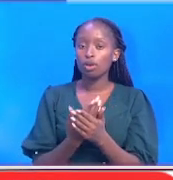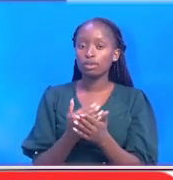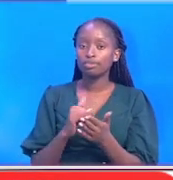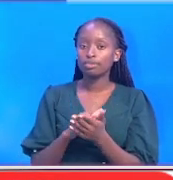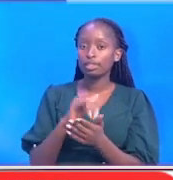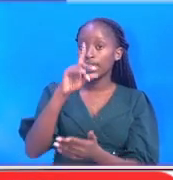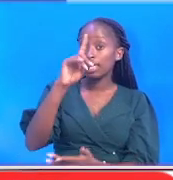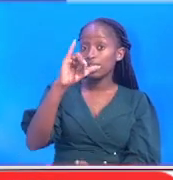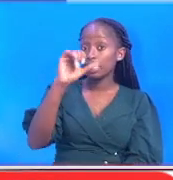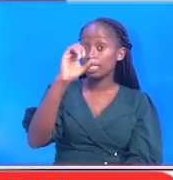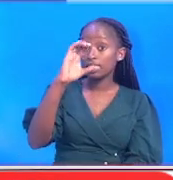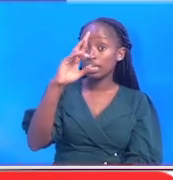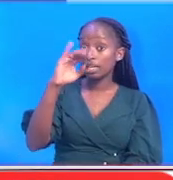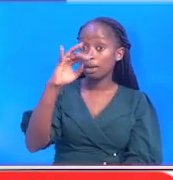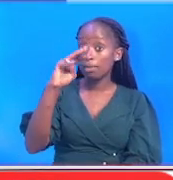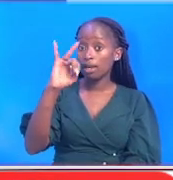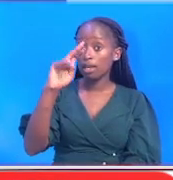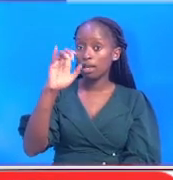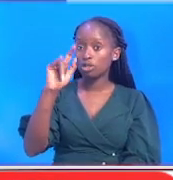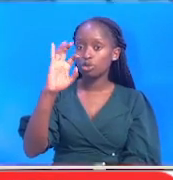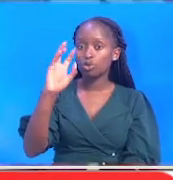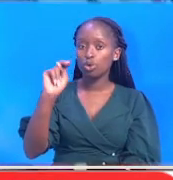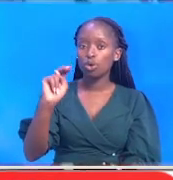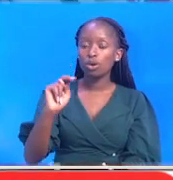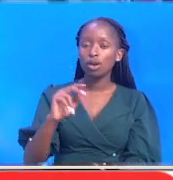hususan watu walio na mapato ya juu.